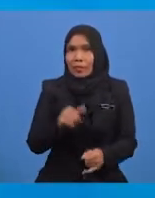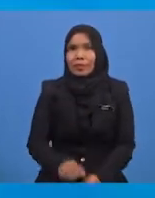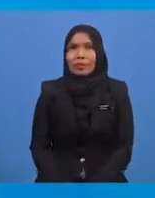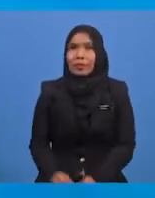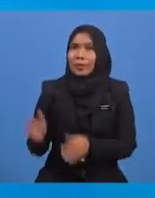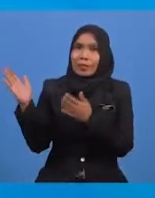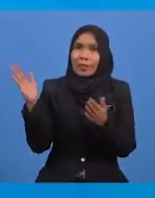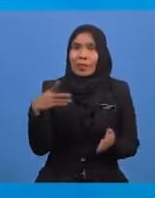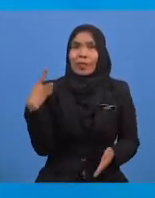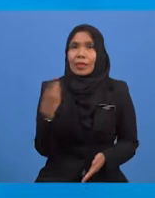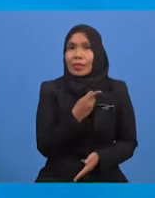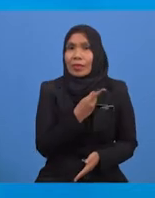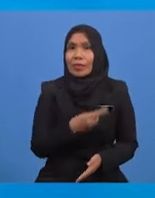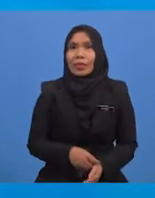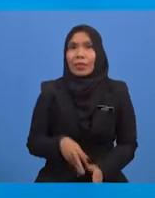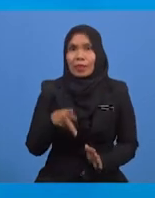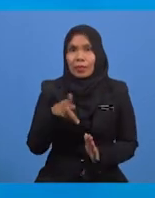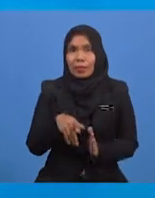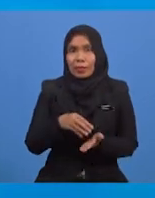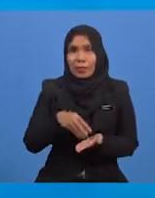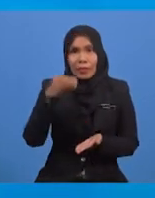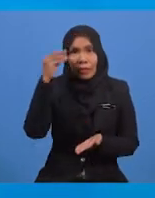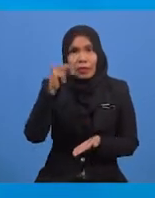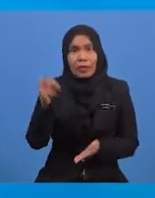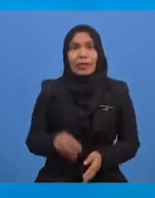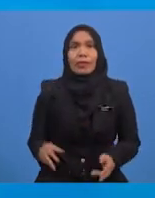Jom kita teruskan pembelajaran kita ke faktor luaran pula.